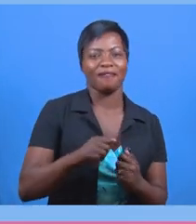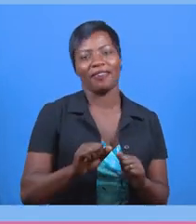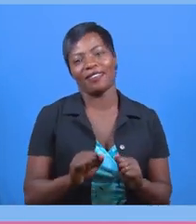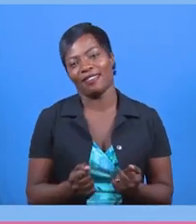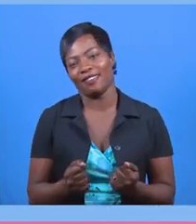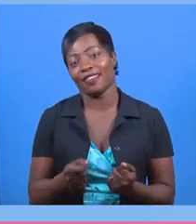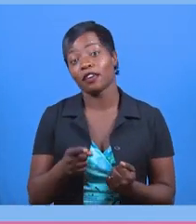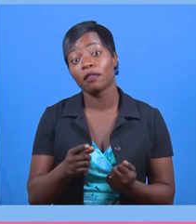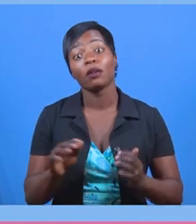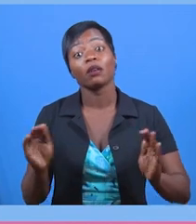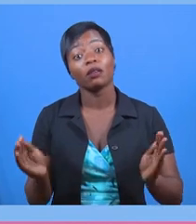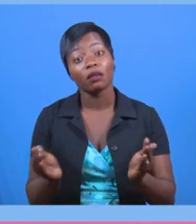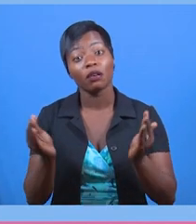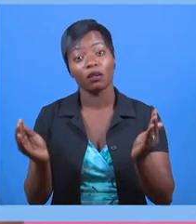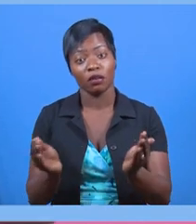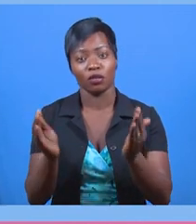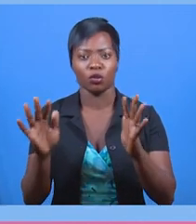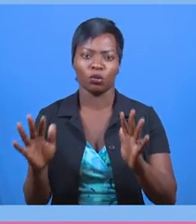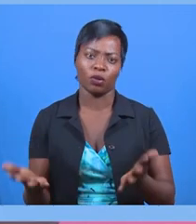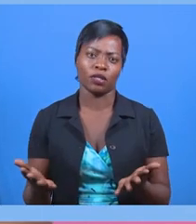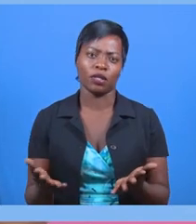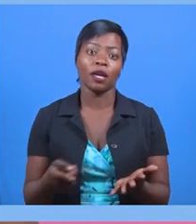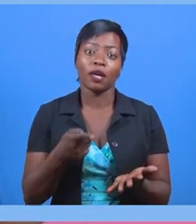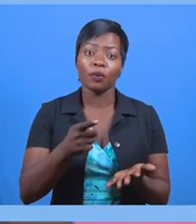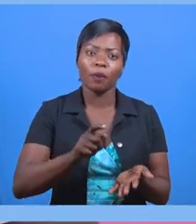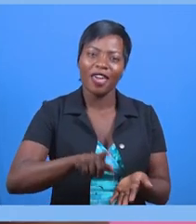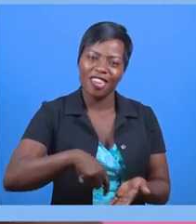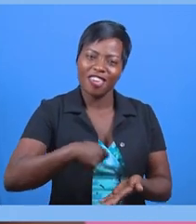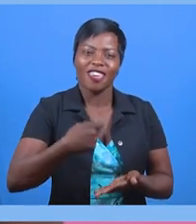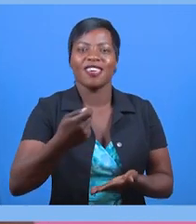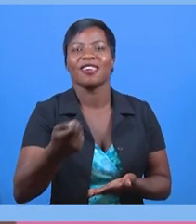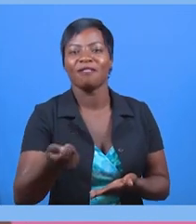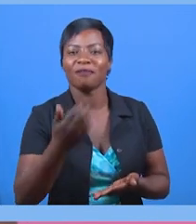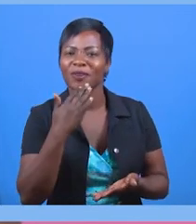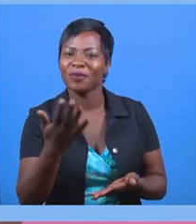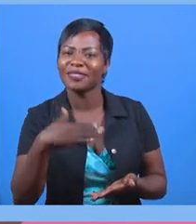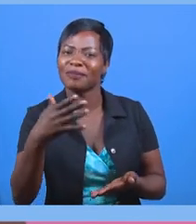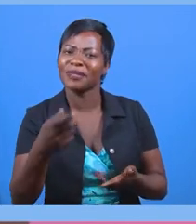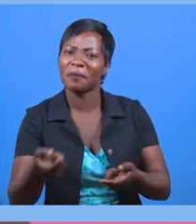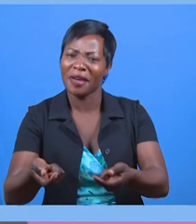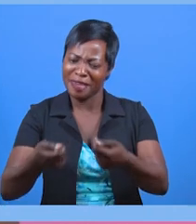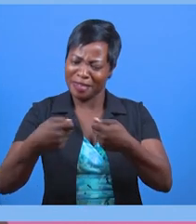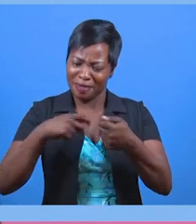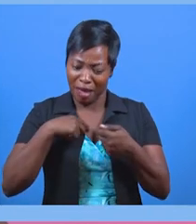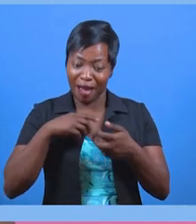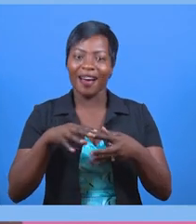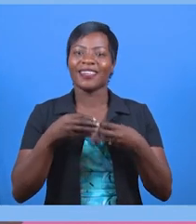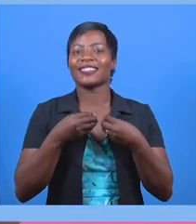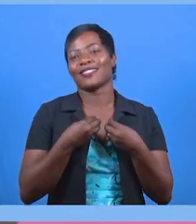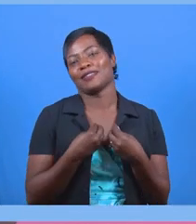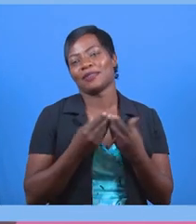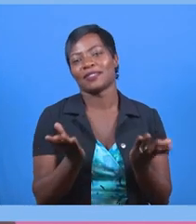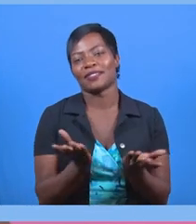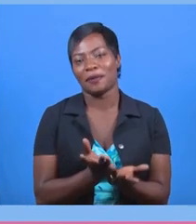Vanokurudzira kuti paunopa newe unogamuchira. Saka muchaona kuti